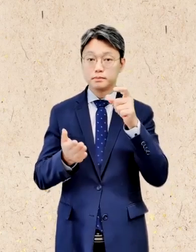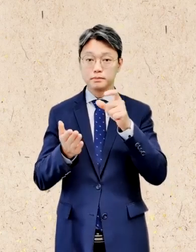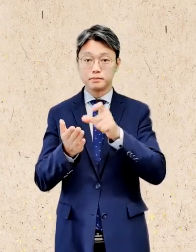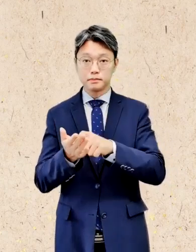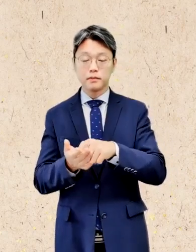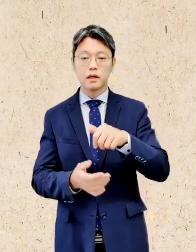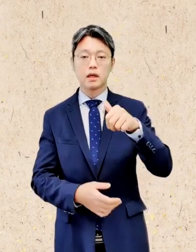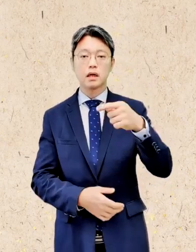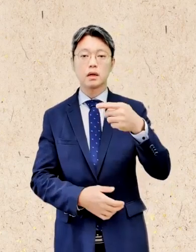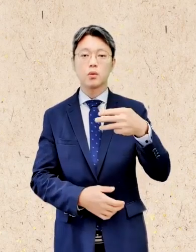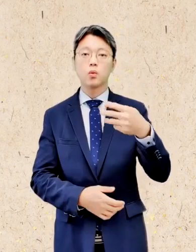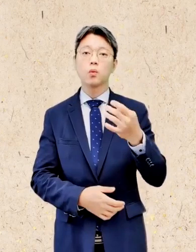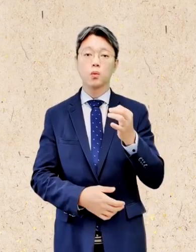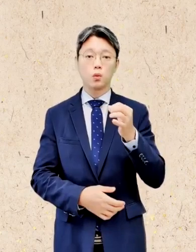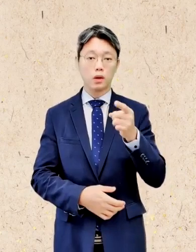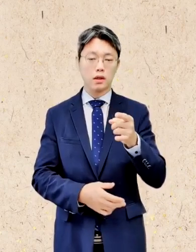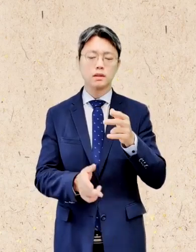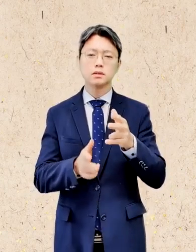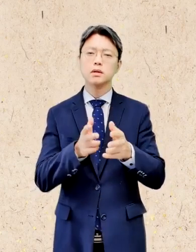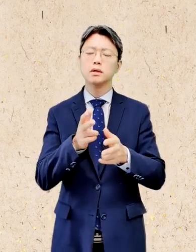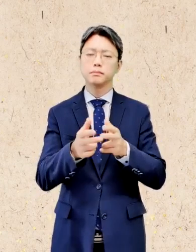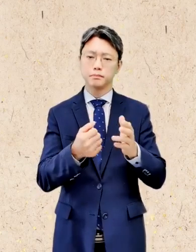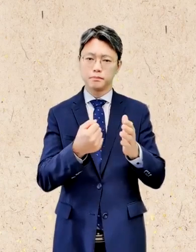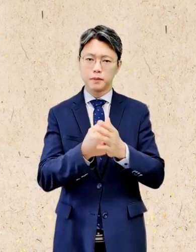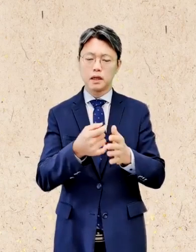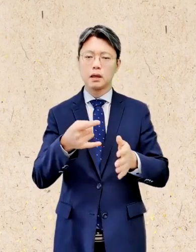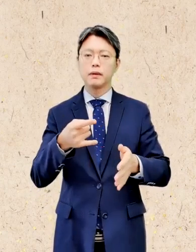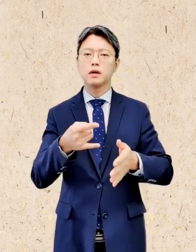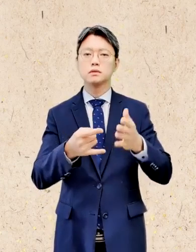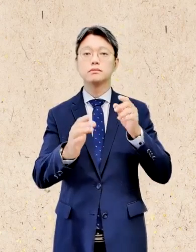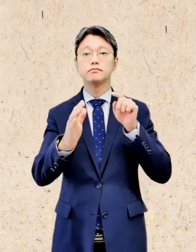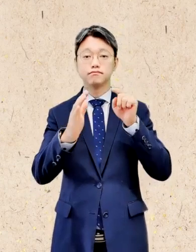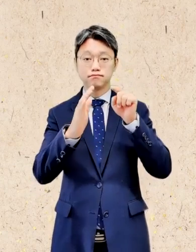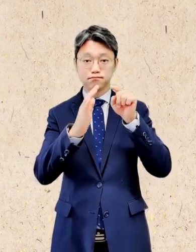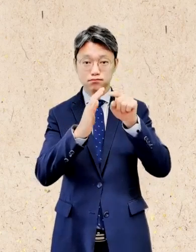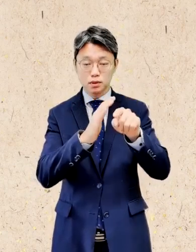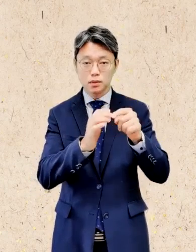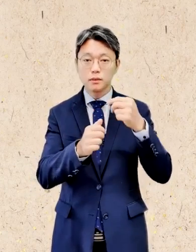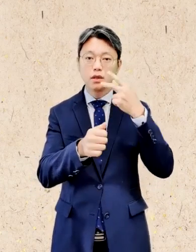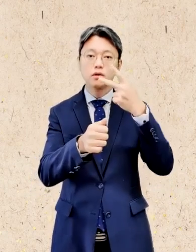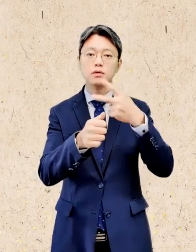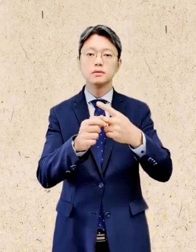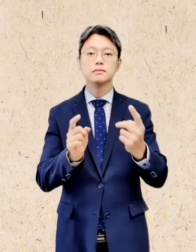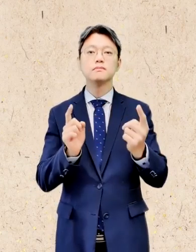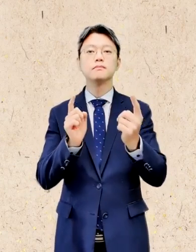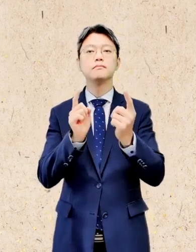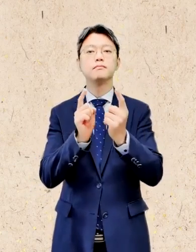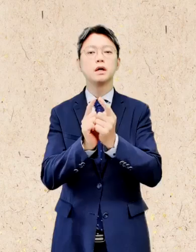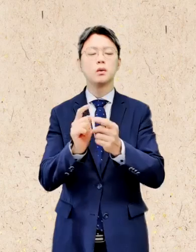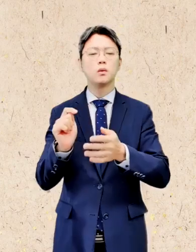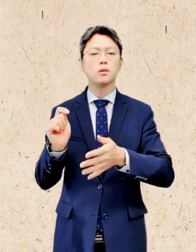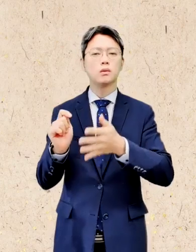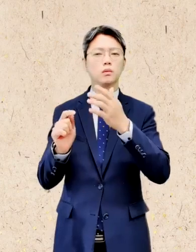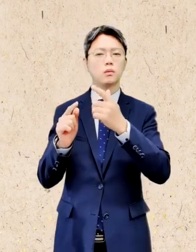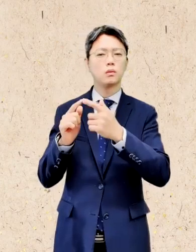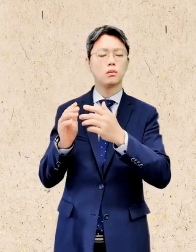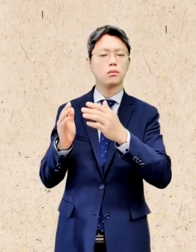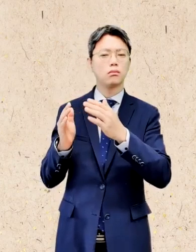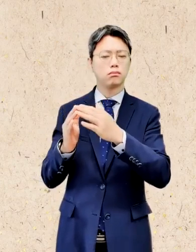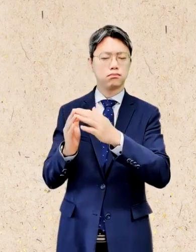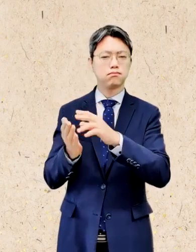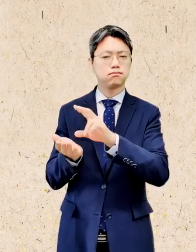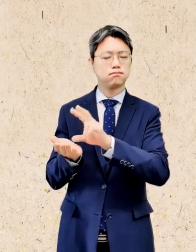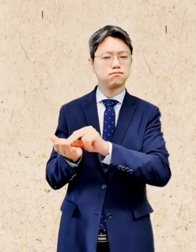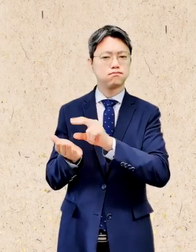있는데요. 글로에가 사업차 에베소에 갔다가 그곳에 머물던 바울을 방문해서 고린도 교회가 여러 가지 문제가